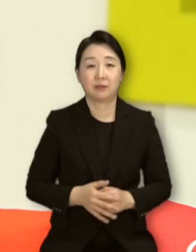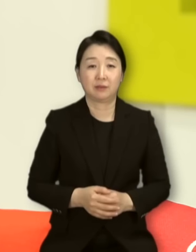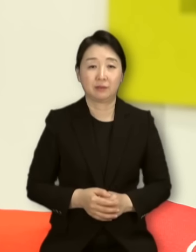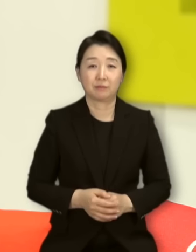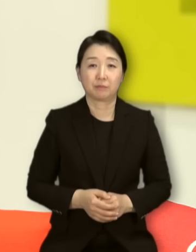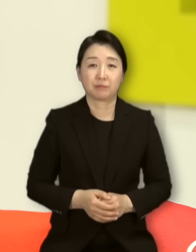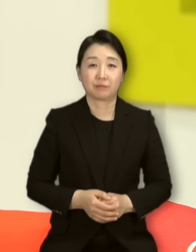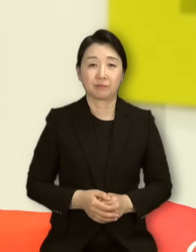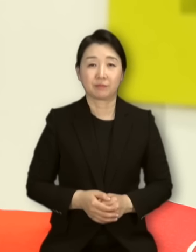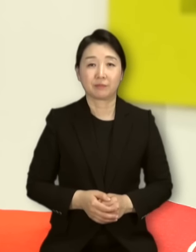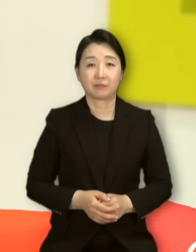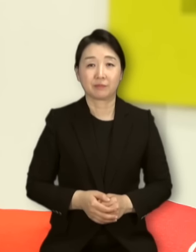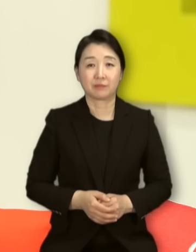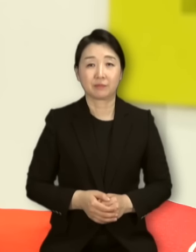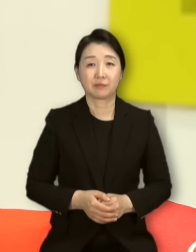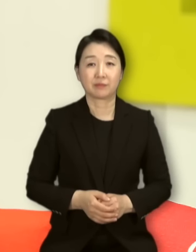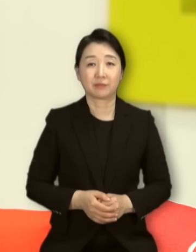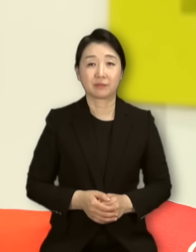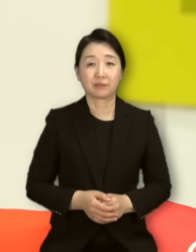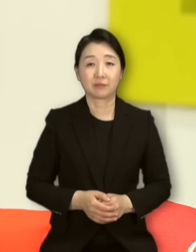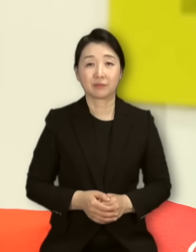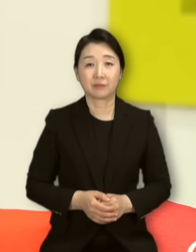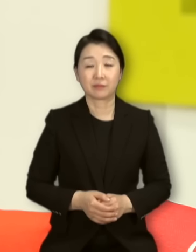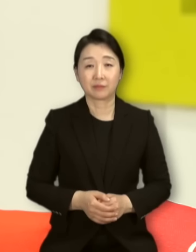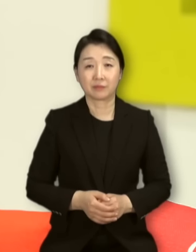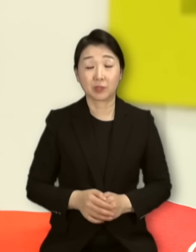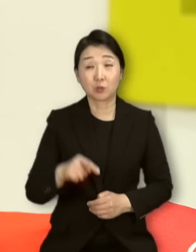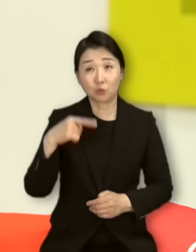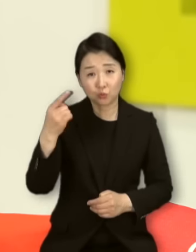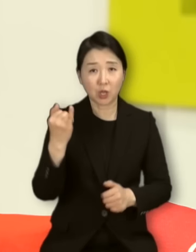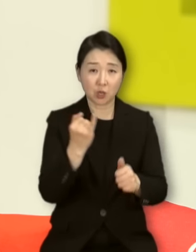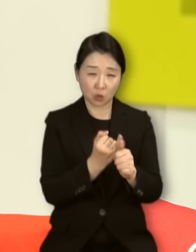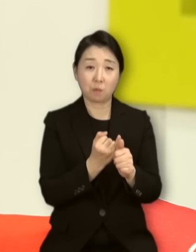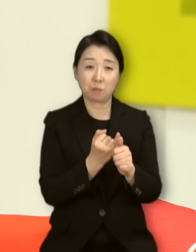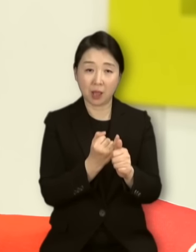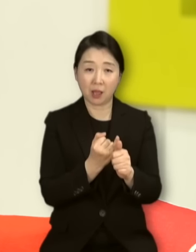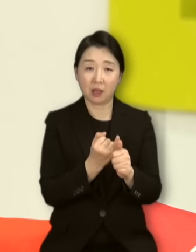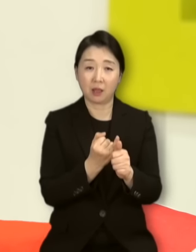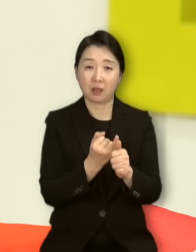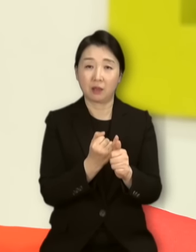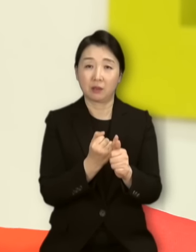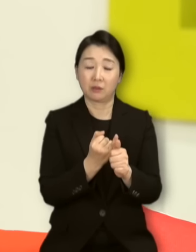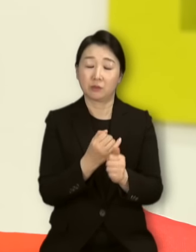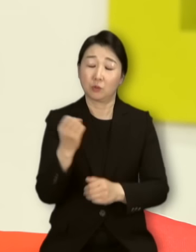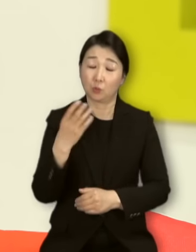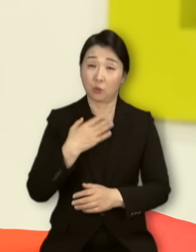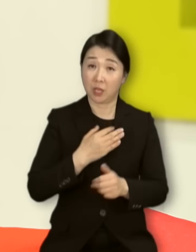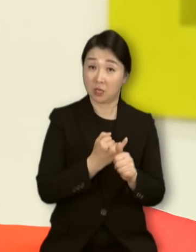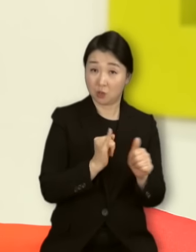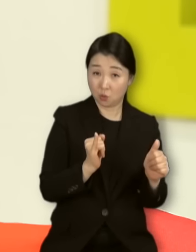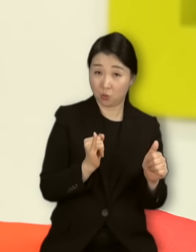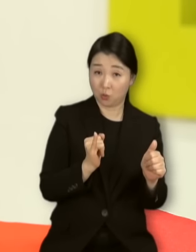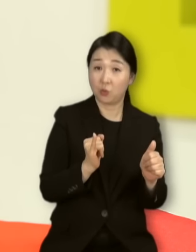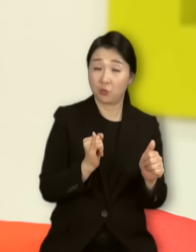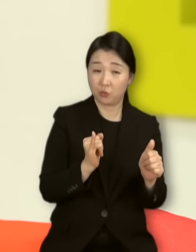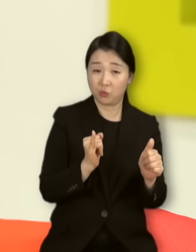안 가서 제가 이혼하고네 어 그러고 나서도 계속 무명 생활이 굉장히 길었거든요 그러니까 좀